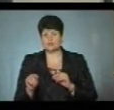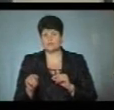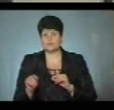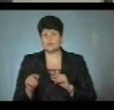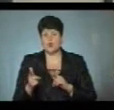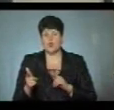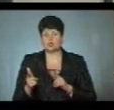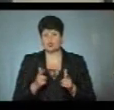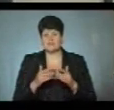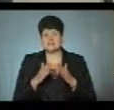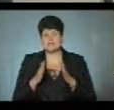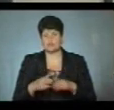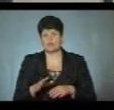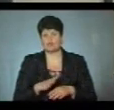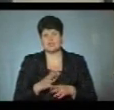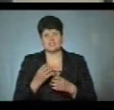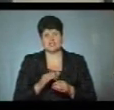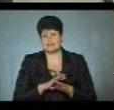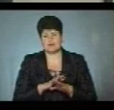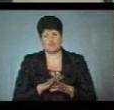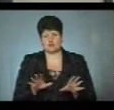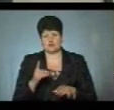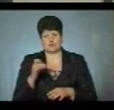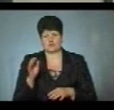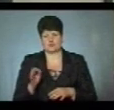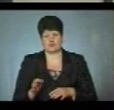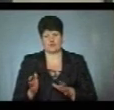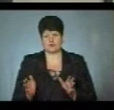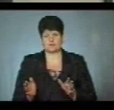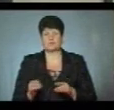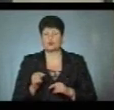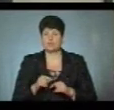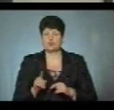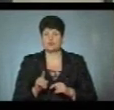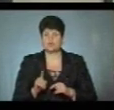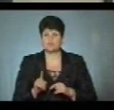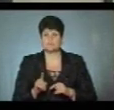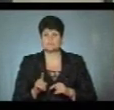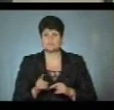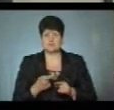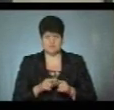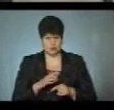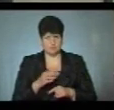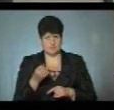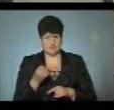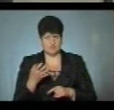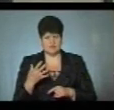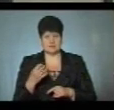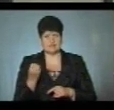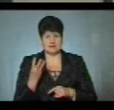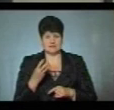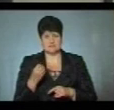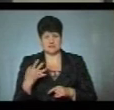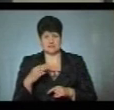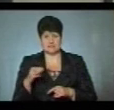звичайно, готовність таборів ще не була 100%. Тому що ми це було об'їхали 15 травня.